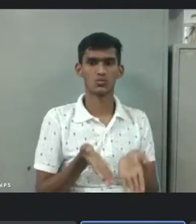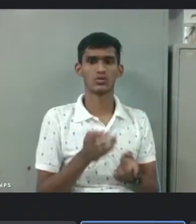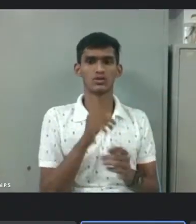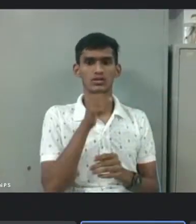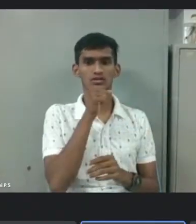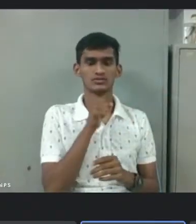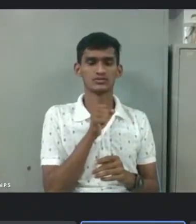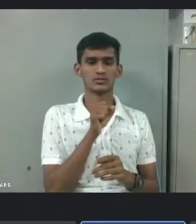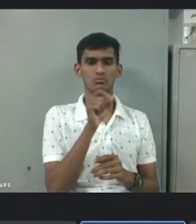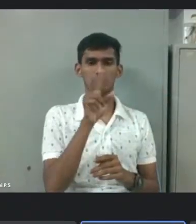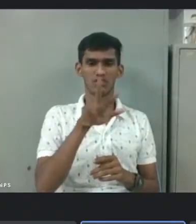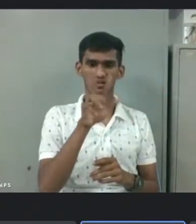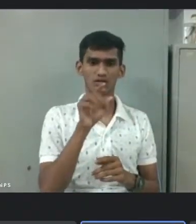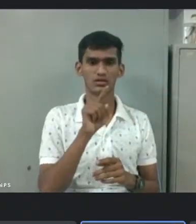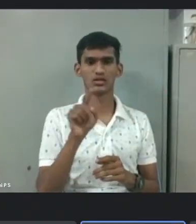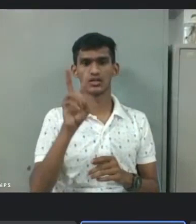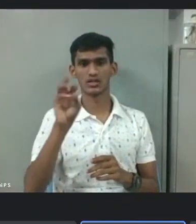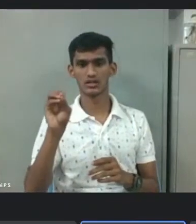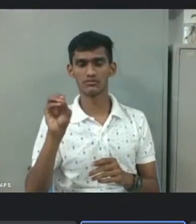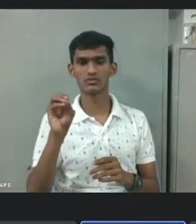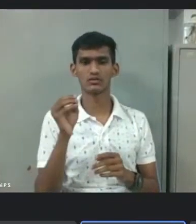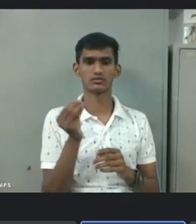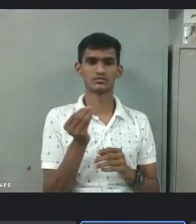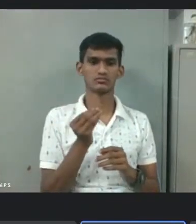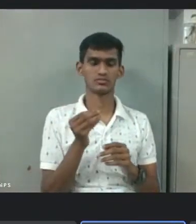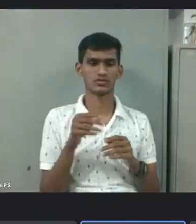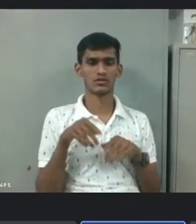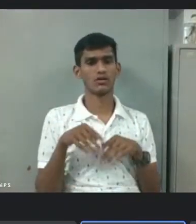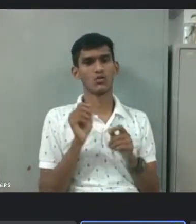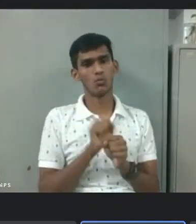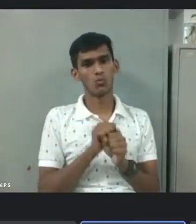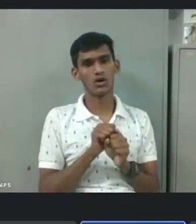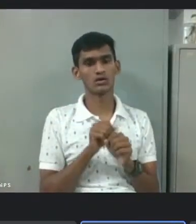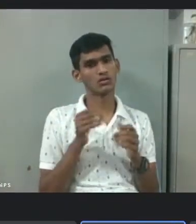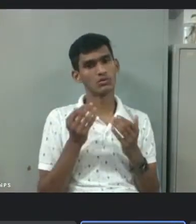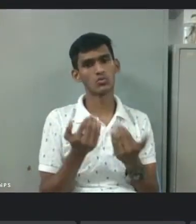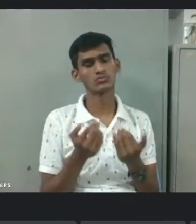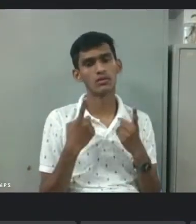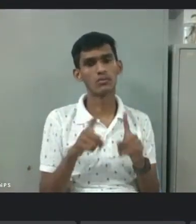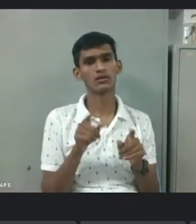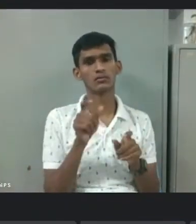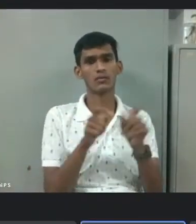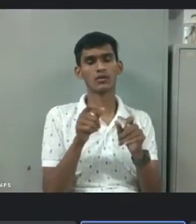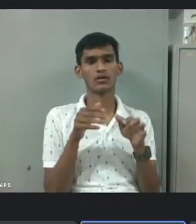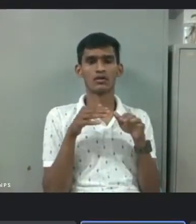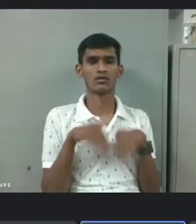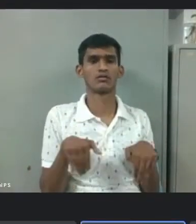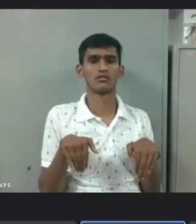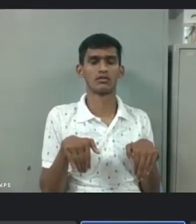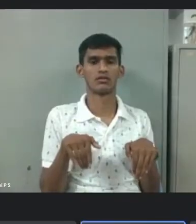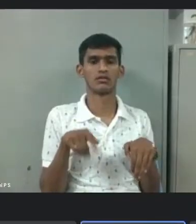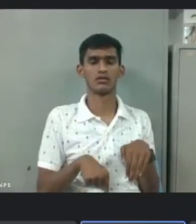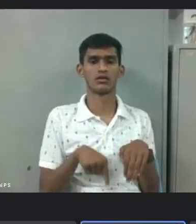വയസ്സ് കഴിഞ്ഞവരൊക്കെ ഇങ്ങനെ വീട്ടിൽ എന്തെങ്കിലുമൊക്കെ ചെയ്യാൻ കഴിയണവരാണ്. അവര് ബോറടിച്ചിരിക്കുകയാണ്. അപ്പൊ അതിന്റെ ഒരു മാനസിക